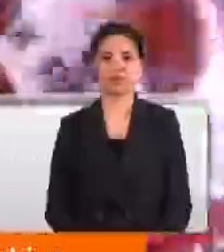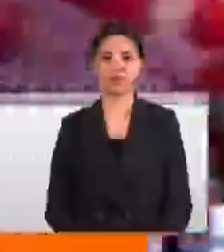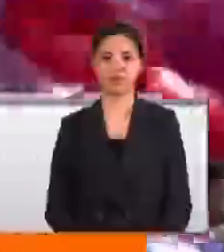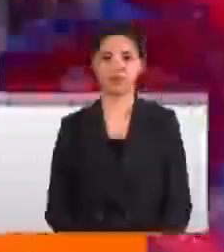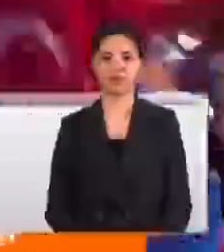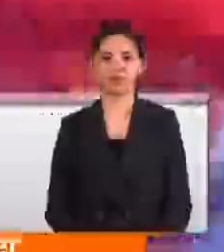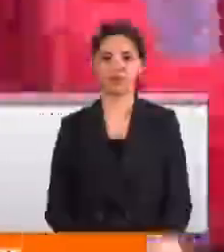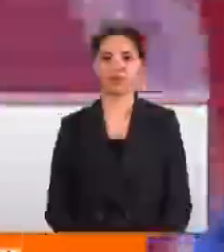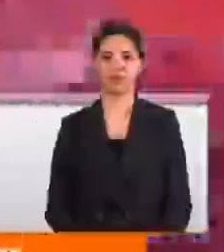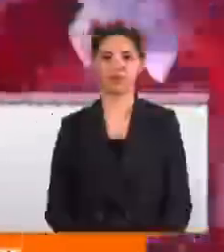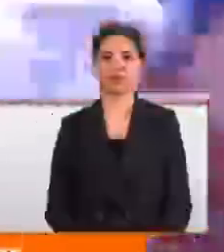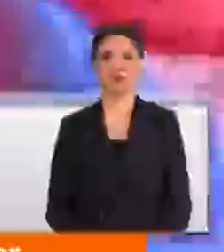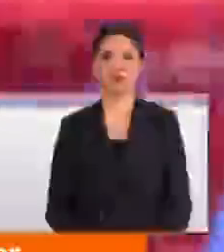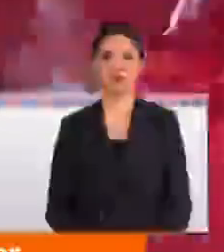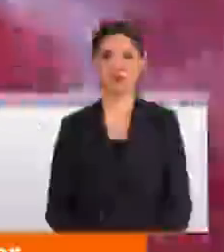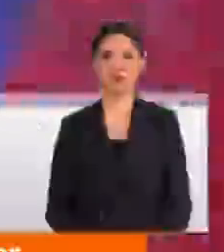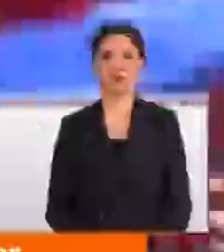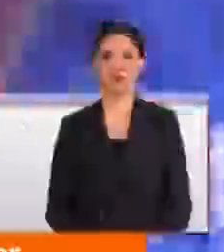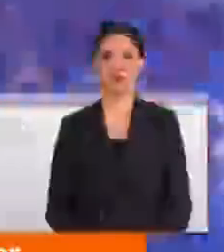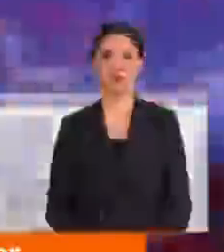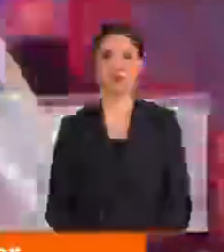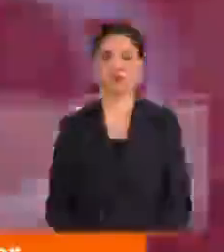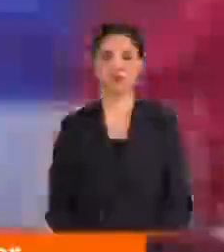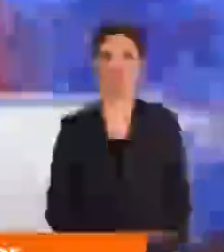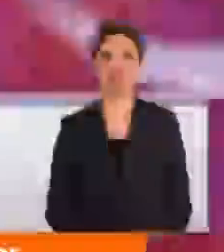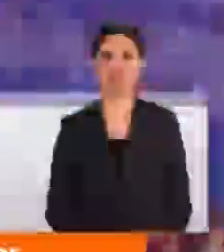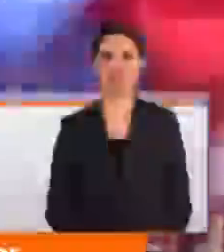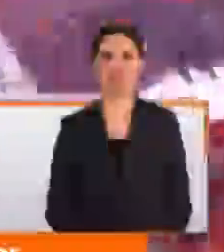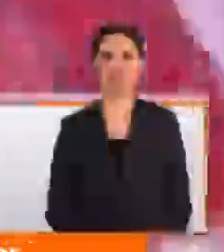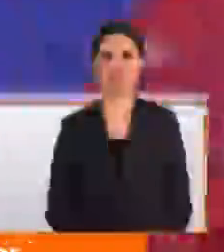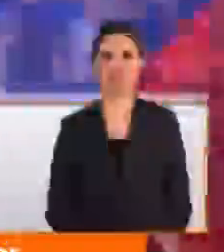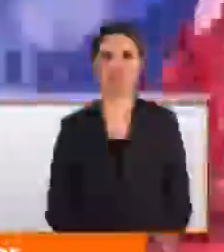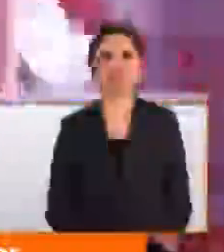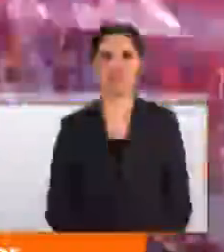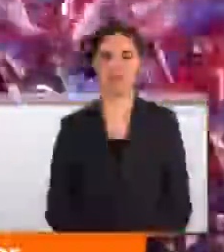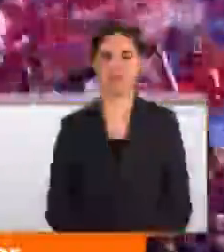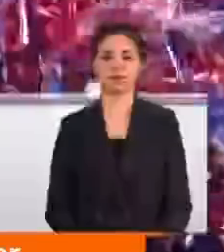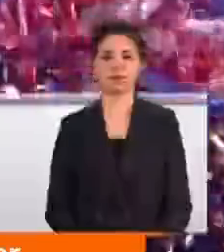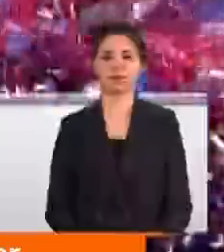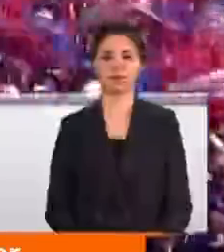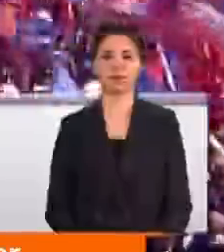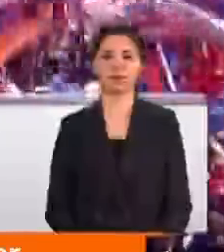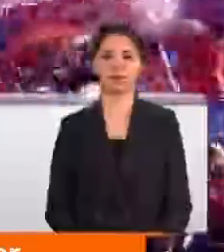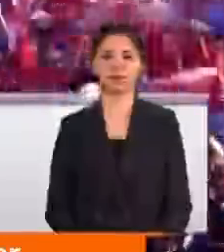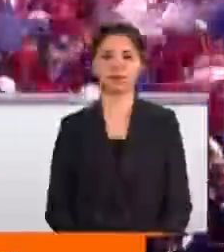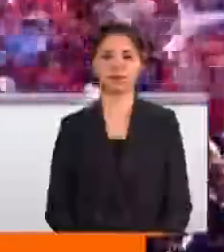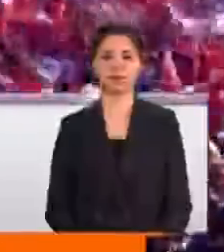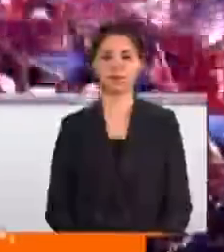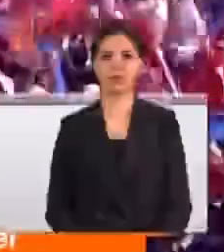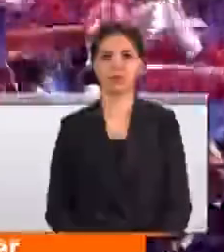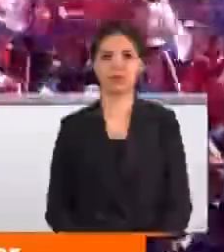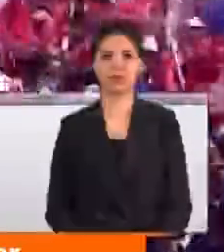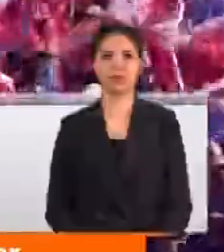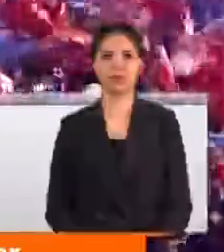İşte Antalya. Dosta güven, düşmana korku salıyor. Hey